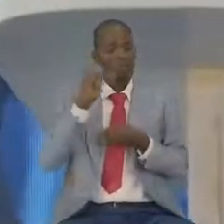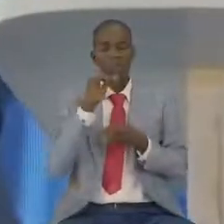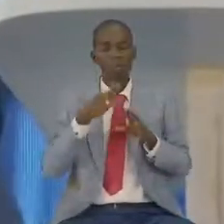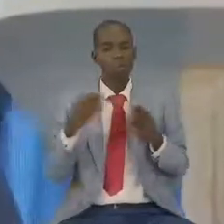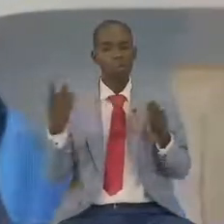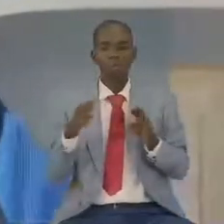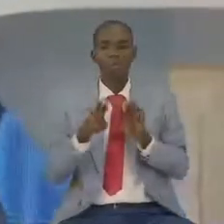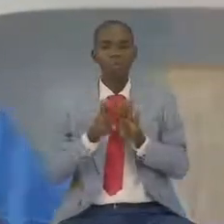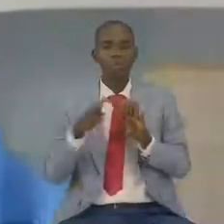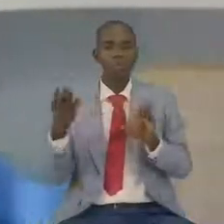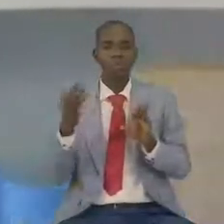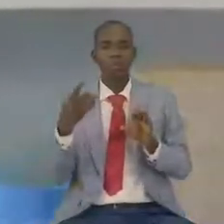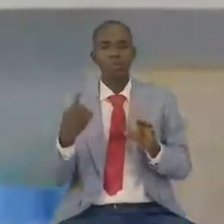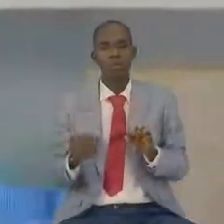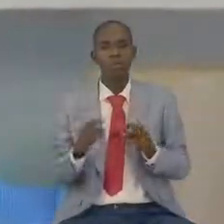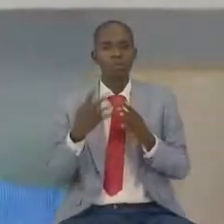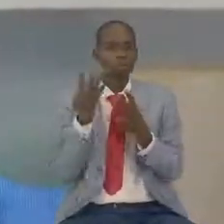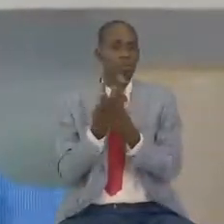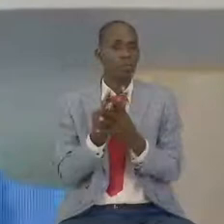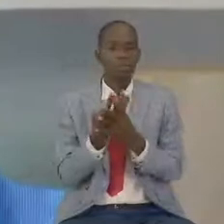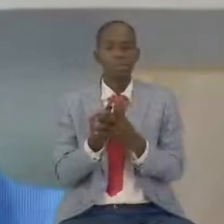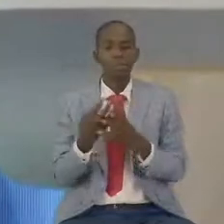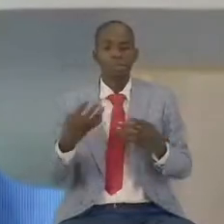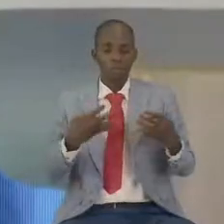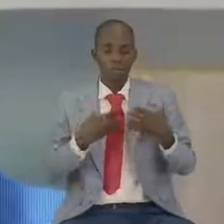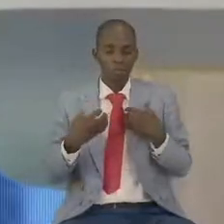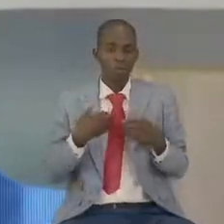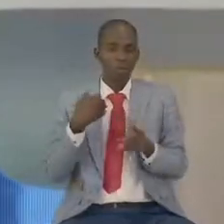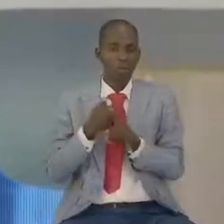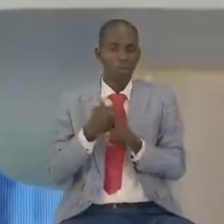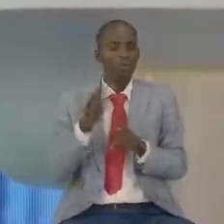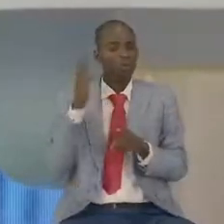prison. Les plaintes ne vont pas ouvrir les portes de la prison.